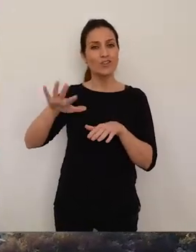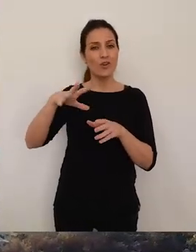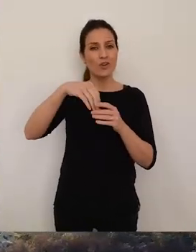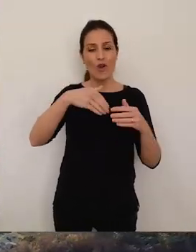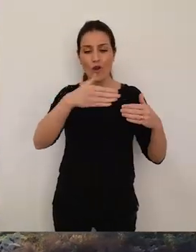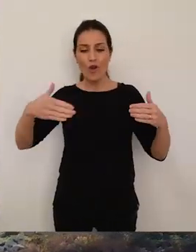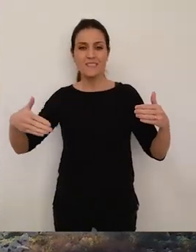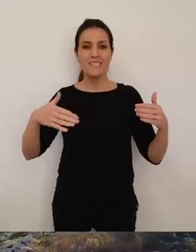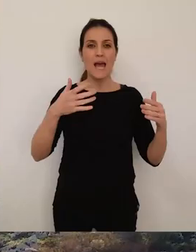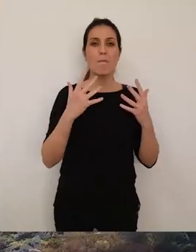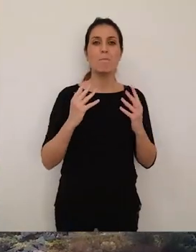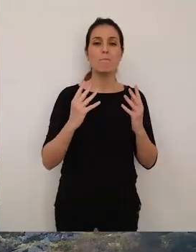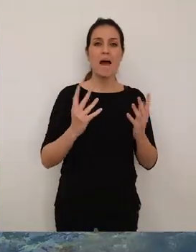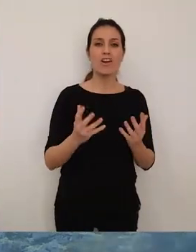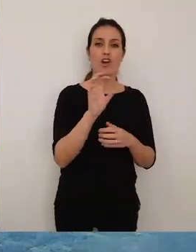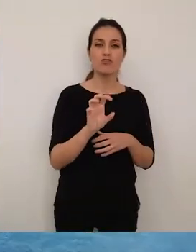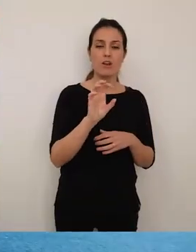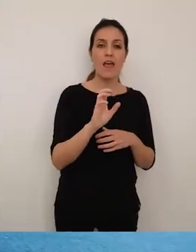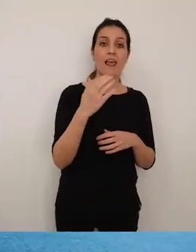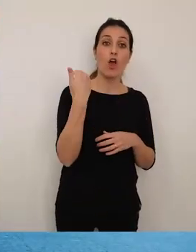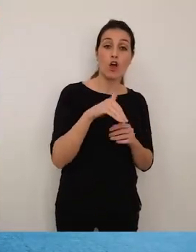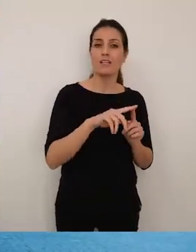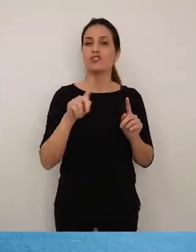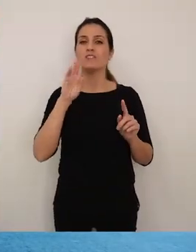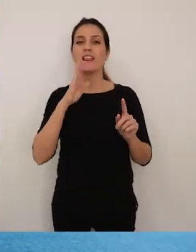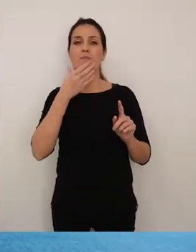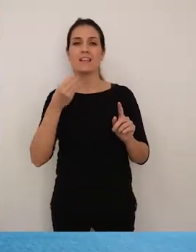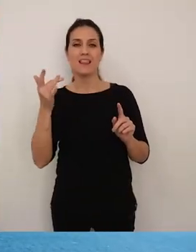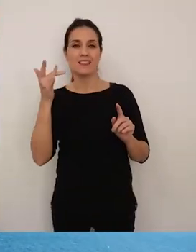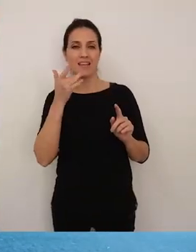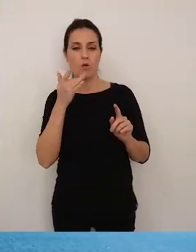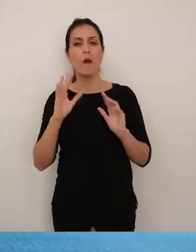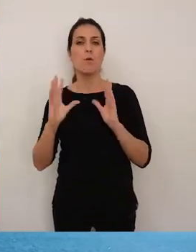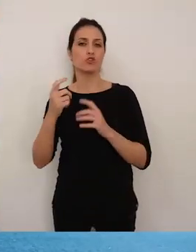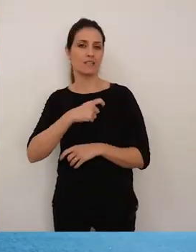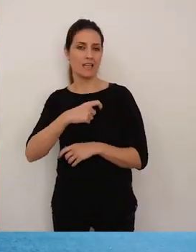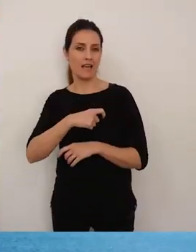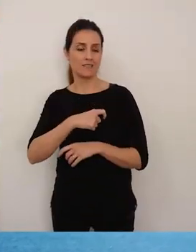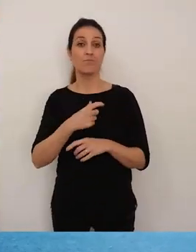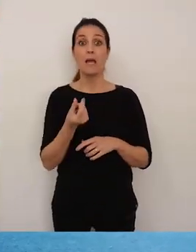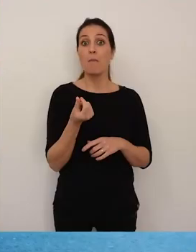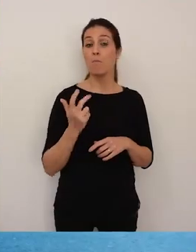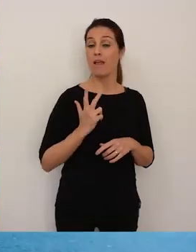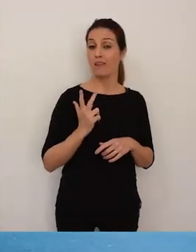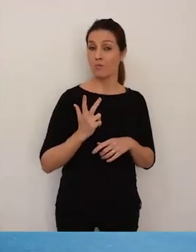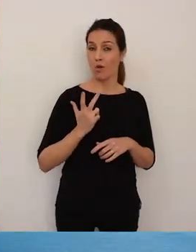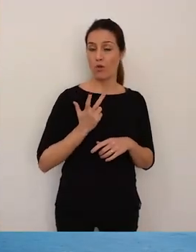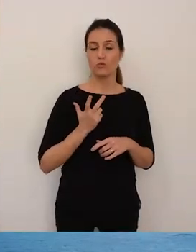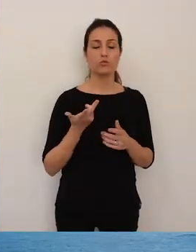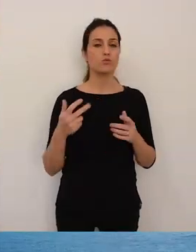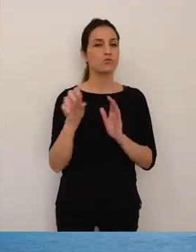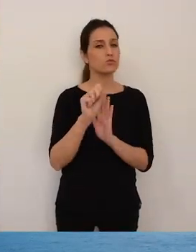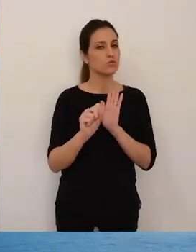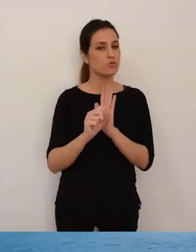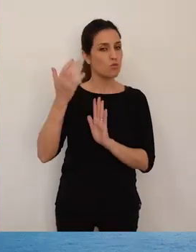regionale Costa Otranto Santa Maria di Leuca e Bosco di Tricase. Un patrimonio ricco di storia e di antichi legami con il